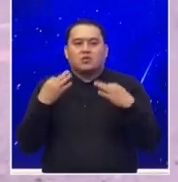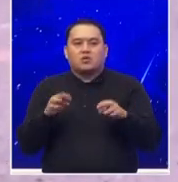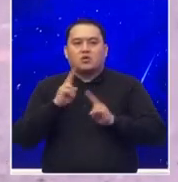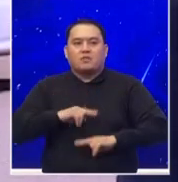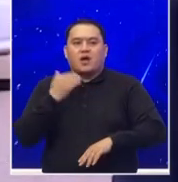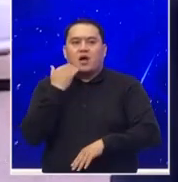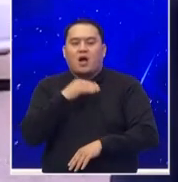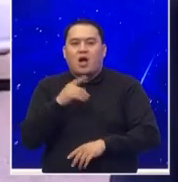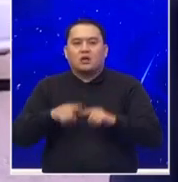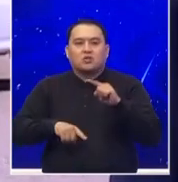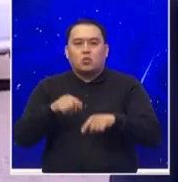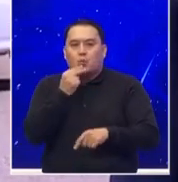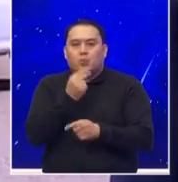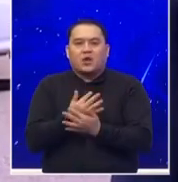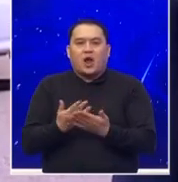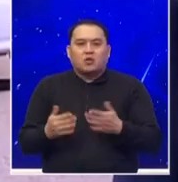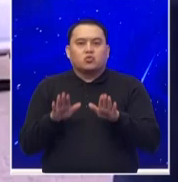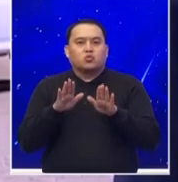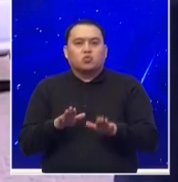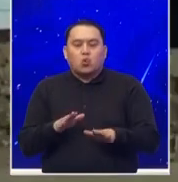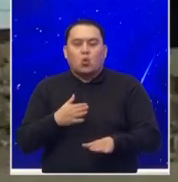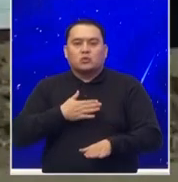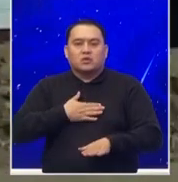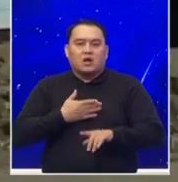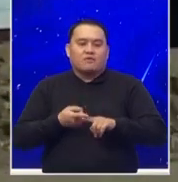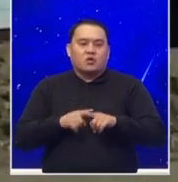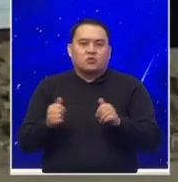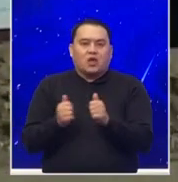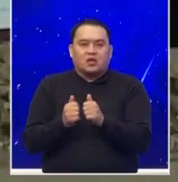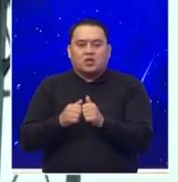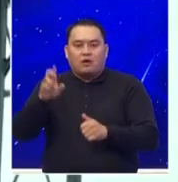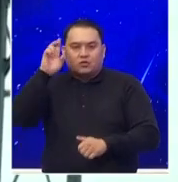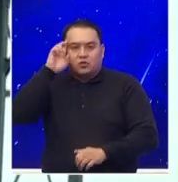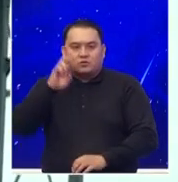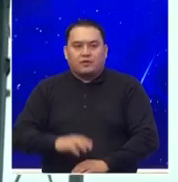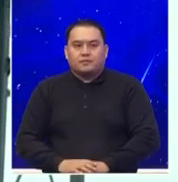обеспечить качественной отечественной продукцией не только внутренний рынок, но и соседние страны.